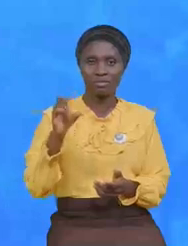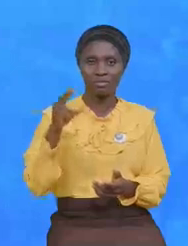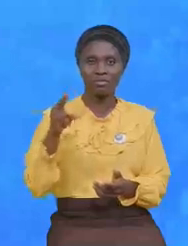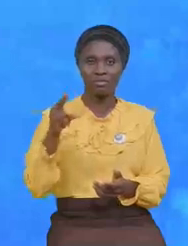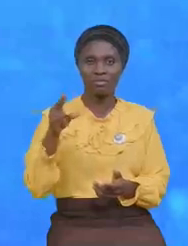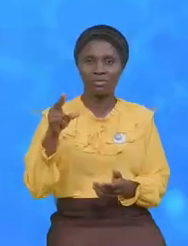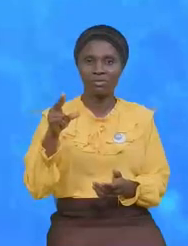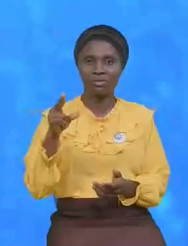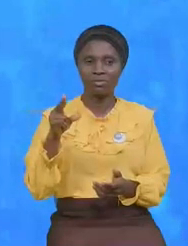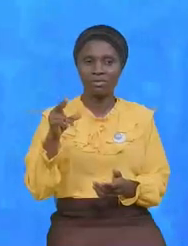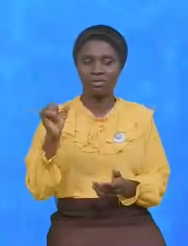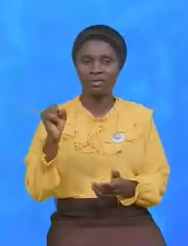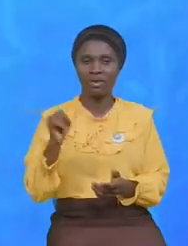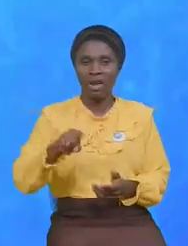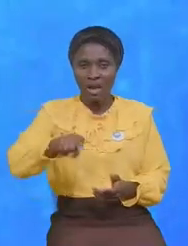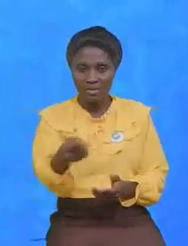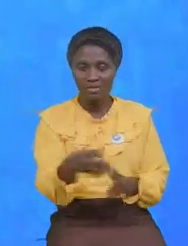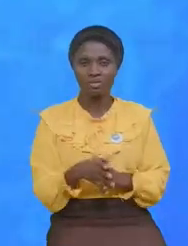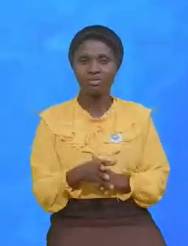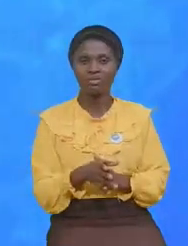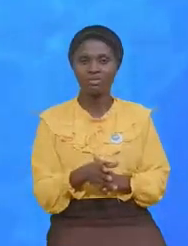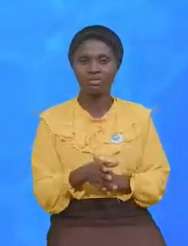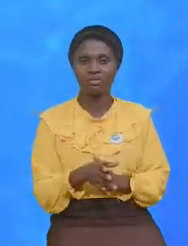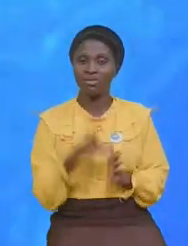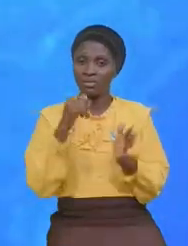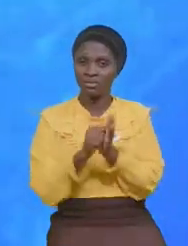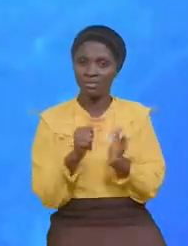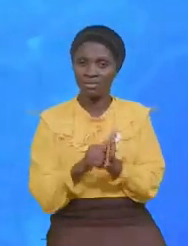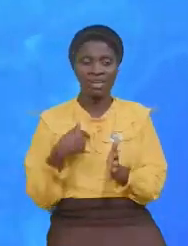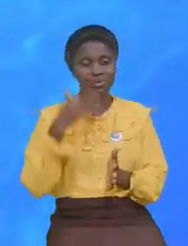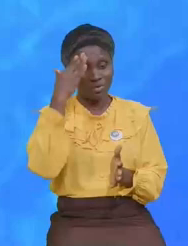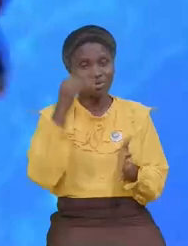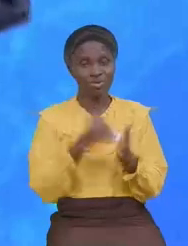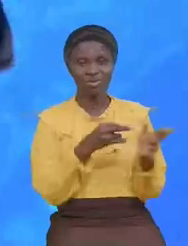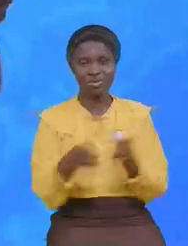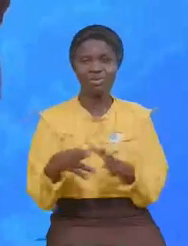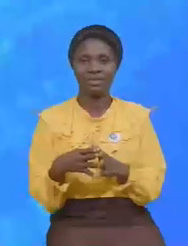Zachée, Seigneur, je vais te le dire. Mais tu sais tout, hein? Je suis un séducteur.